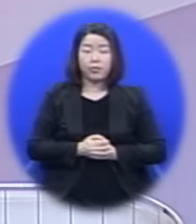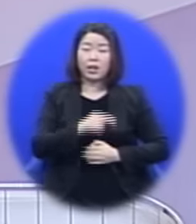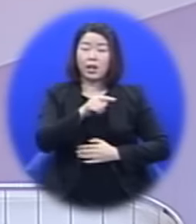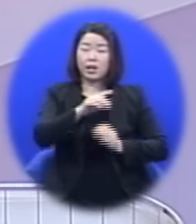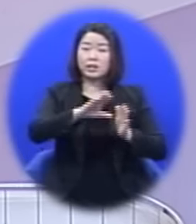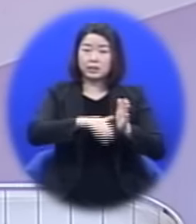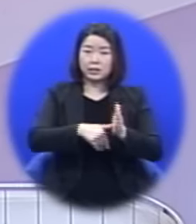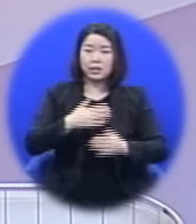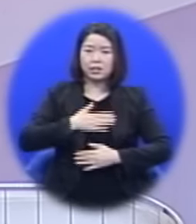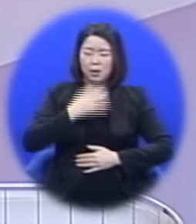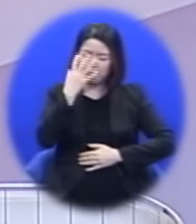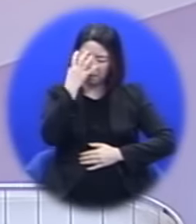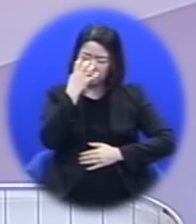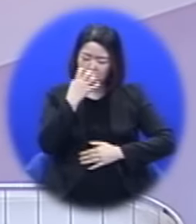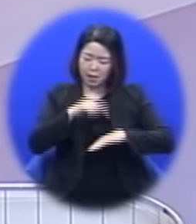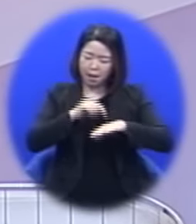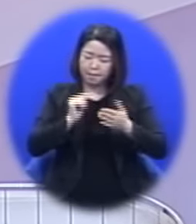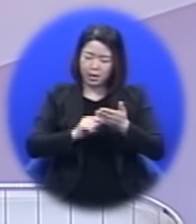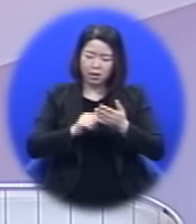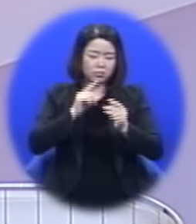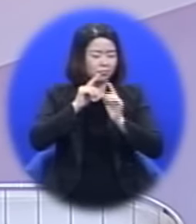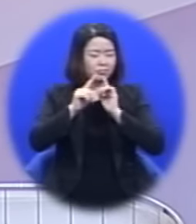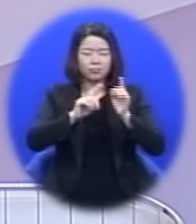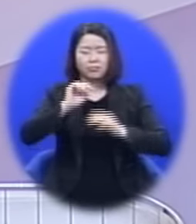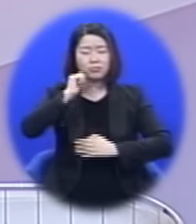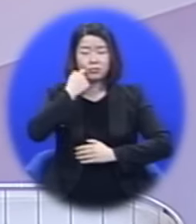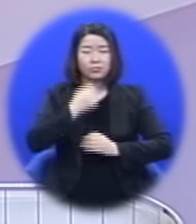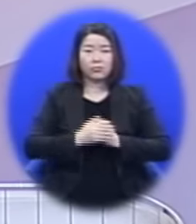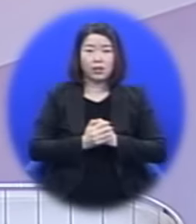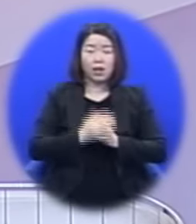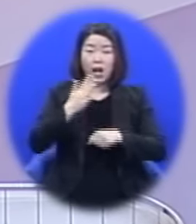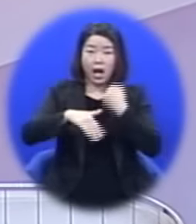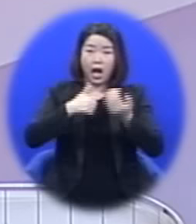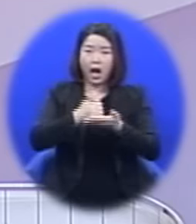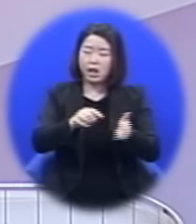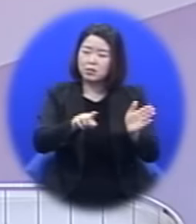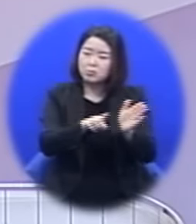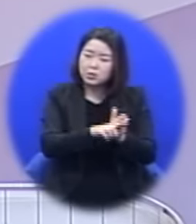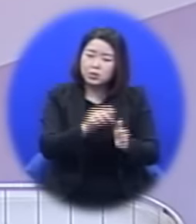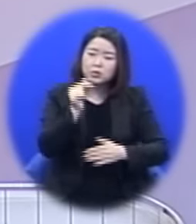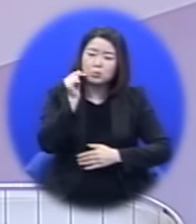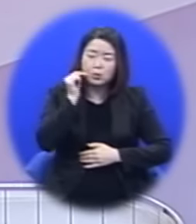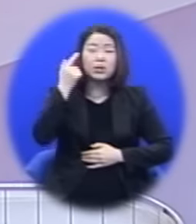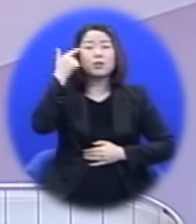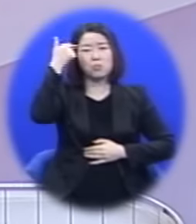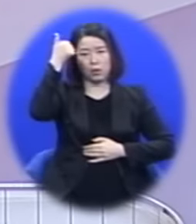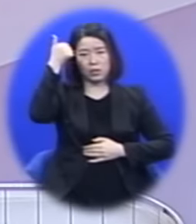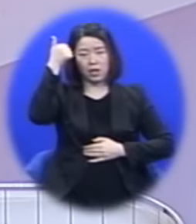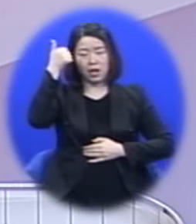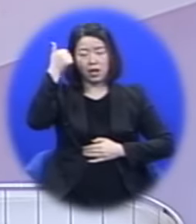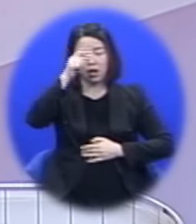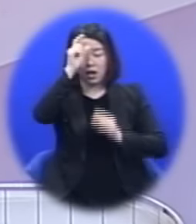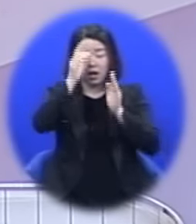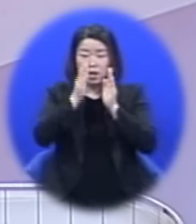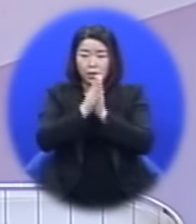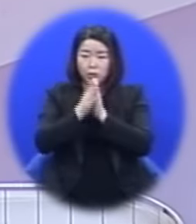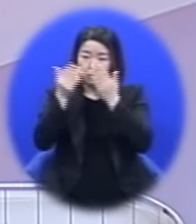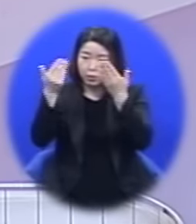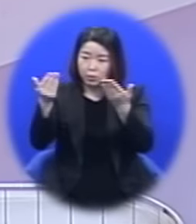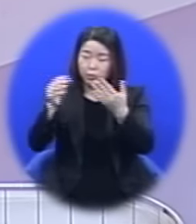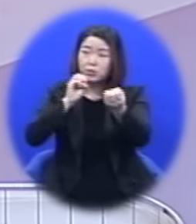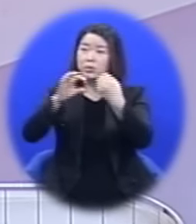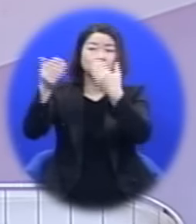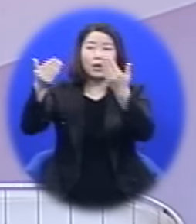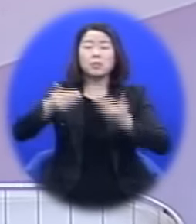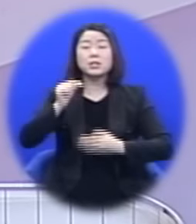그때 그 비참함은 말할 수가 없었습니다. 하나님을 믿지도 못하는 목사, 기도해도 응답도 못 받는